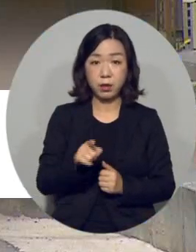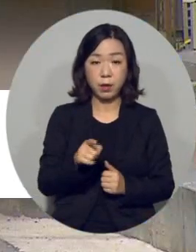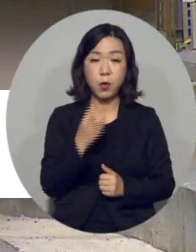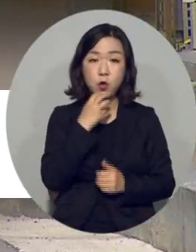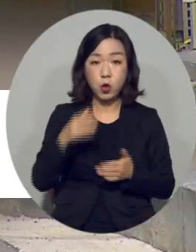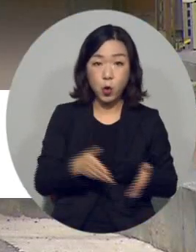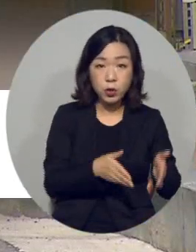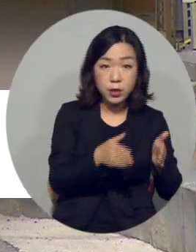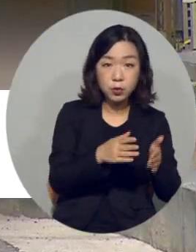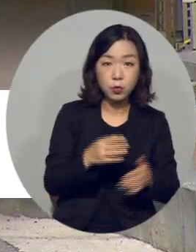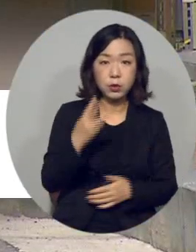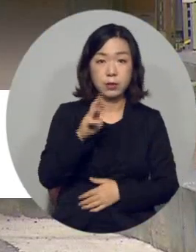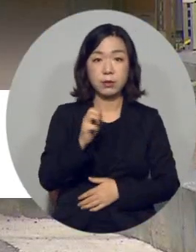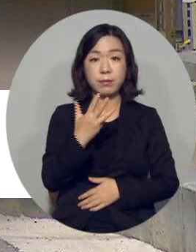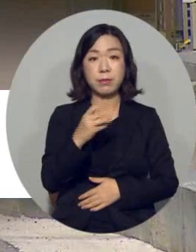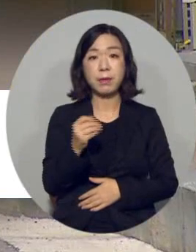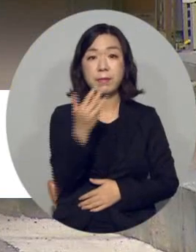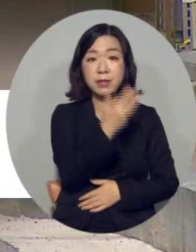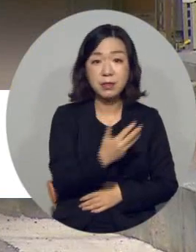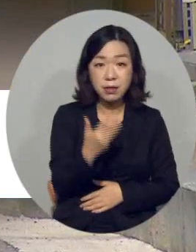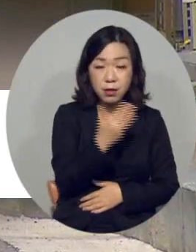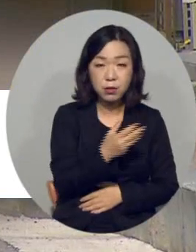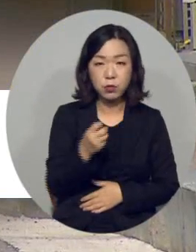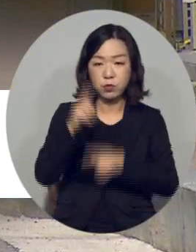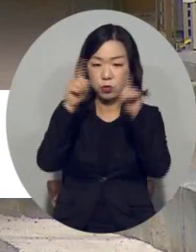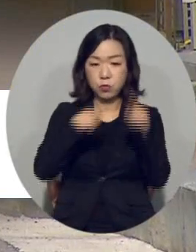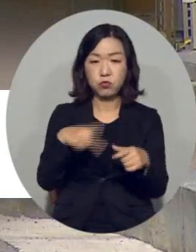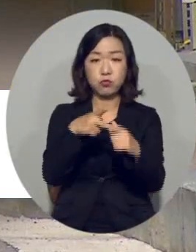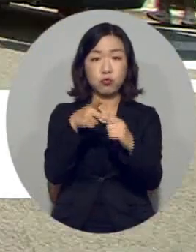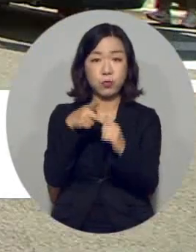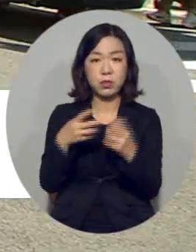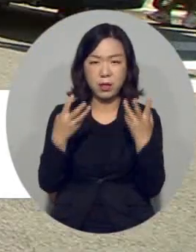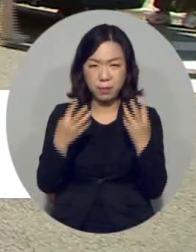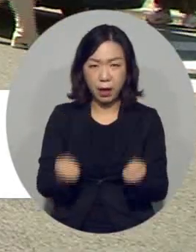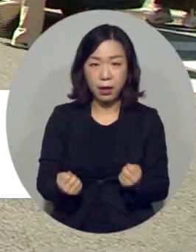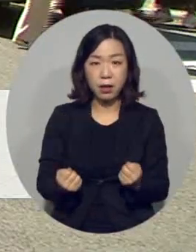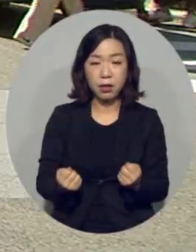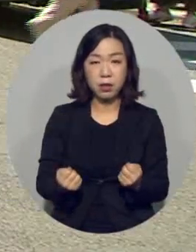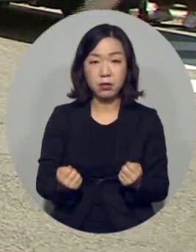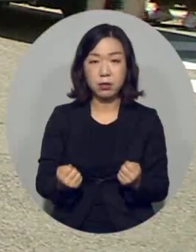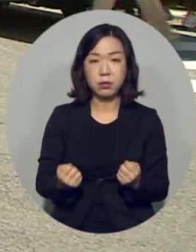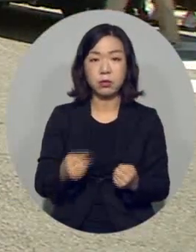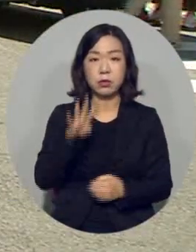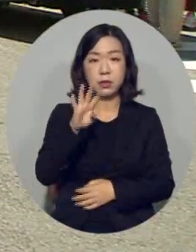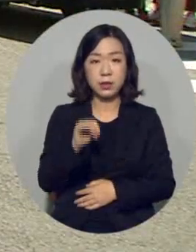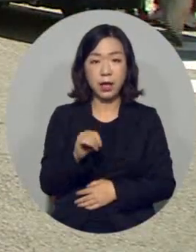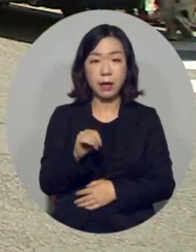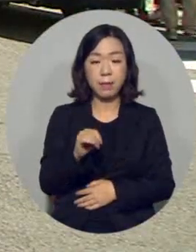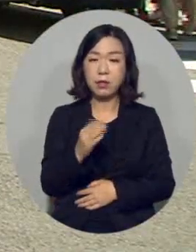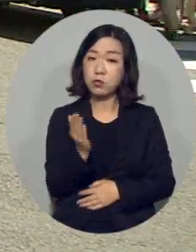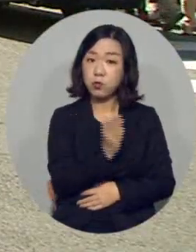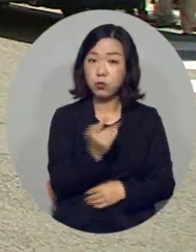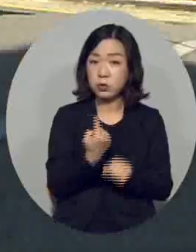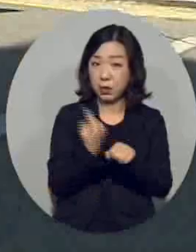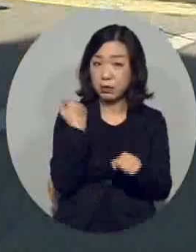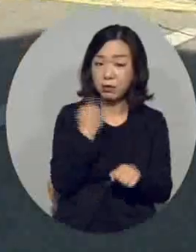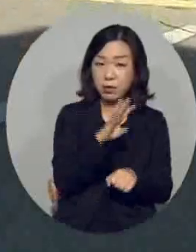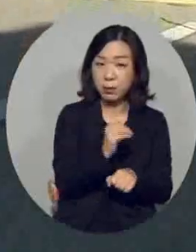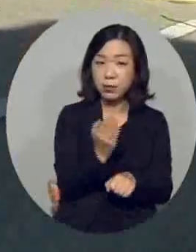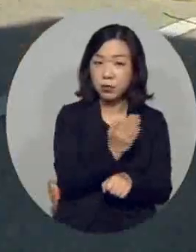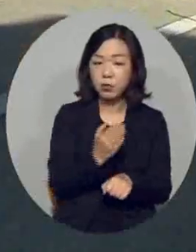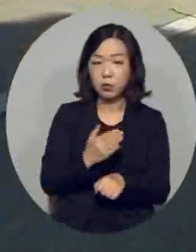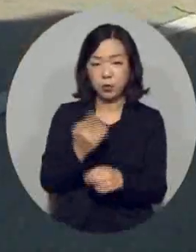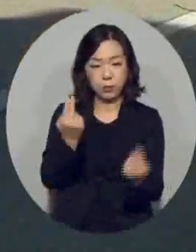경기도 388,000 여권의 이어 전국에서 두 번째로 많은 수치이고 사망 건 수준이던 지난해 대구 단속